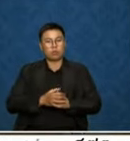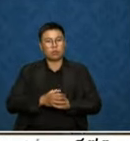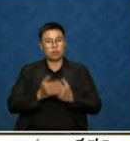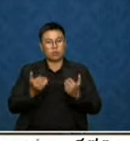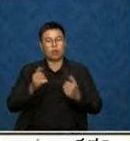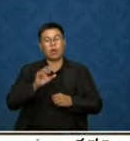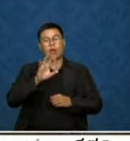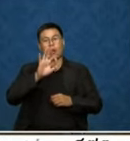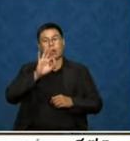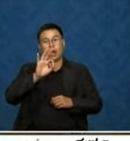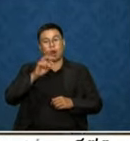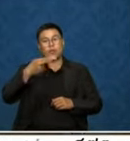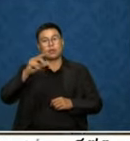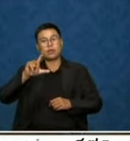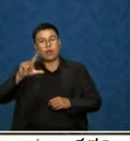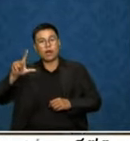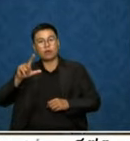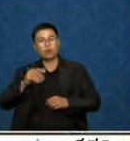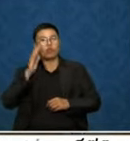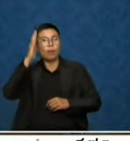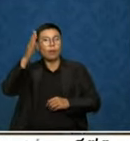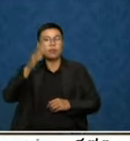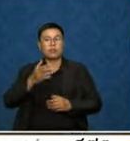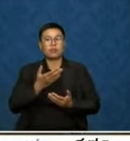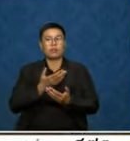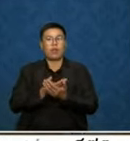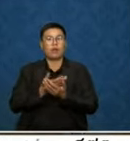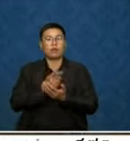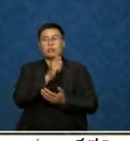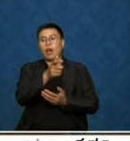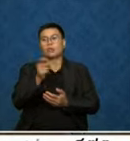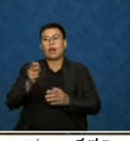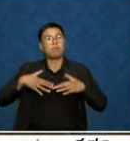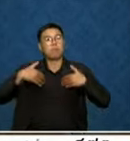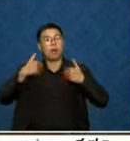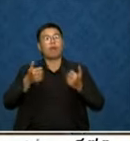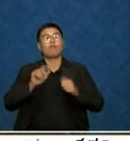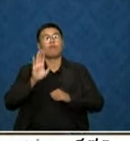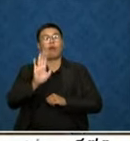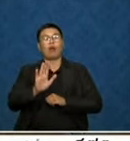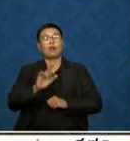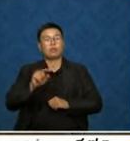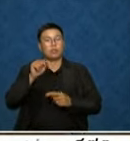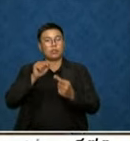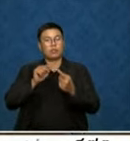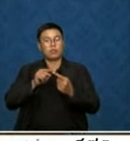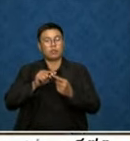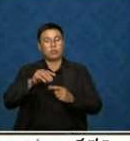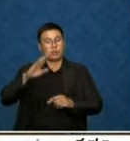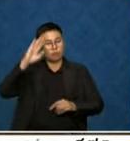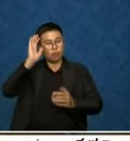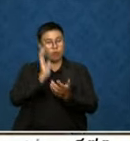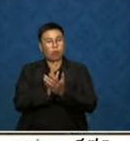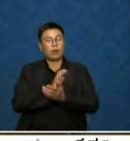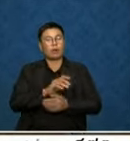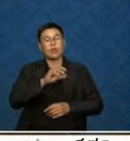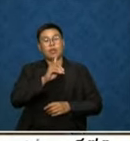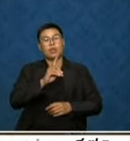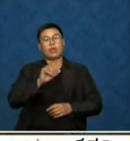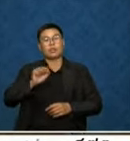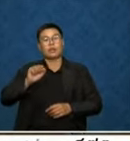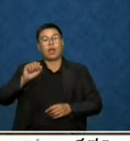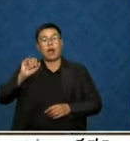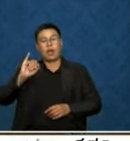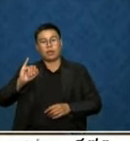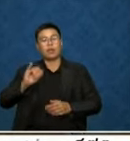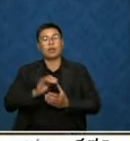ก็ยังใช้ได้ต่อสำคัญที่สุดผมฝากไปยังตำรวจหรือ DSI นะครับทราบว่าได้รับเป็นคดีพิ